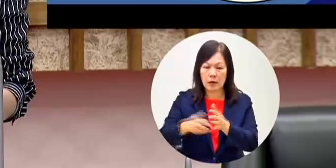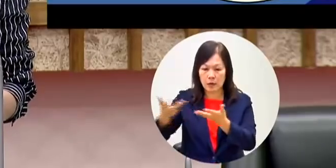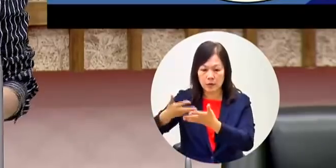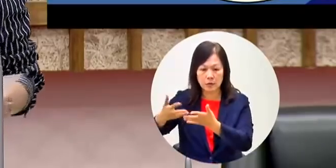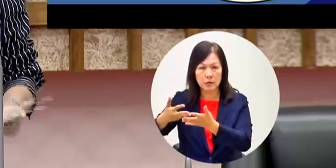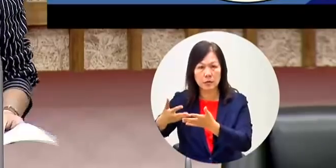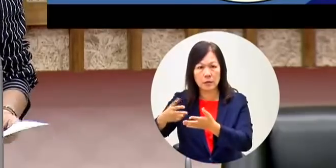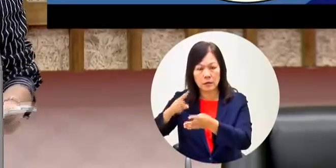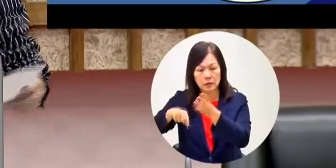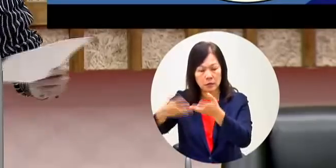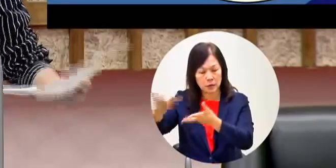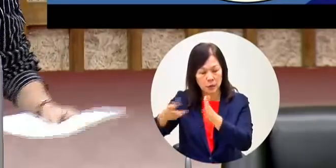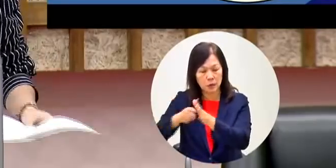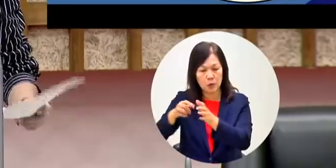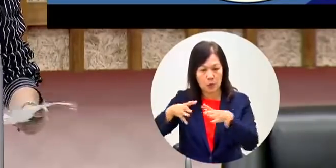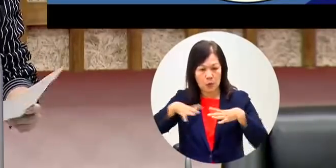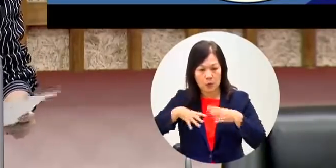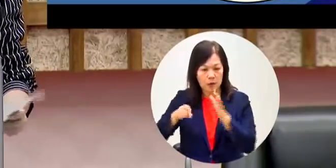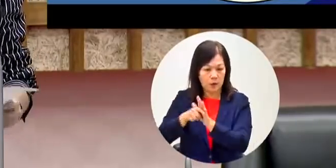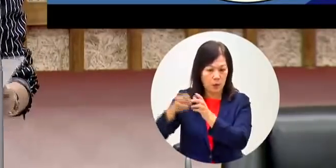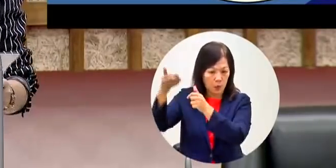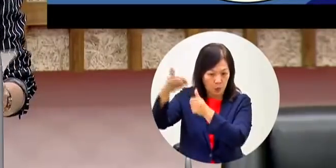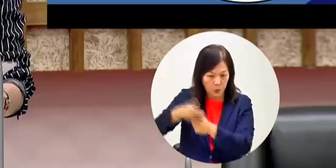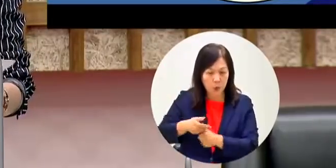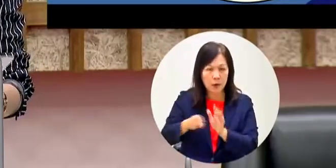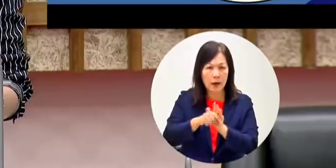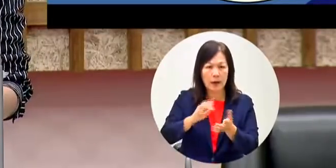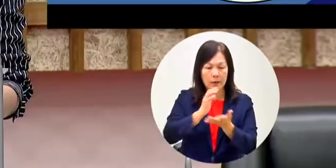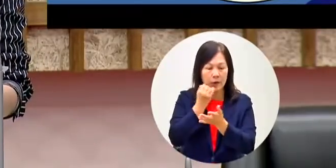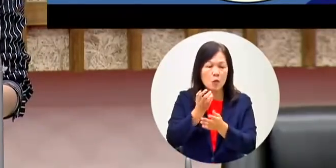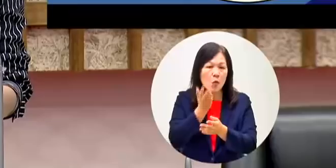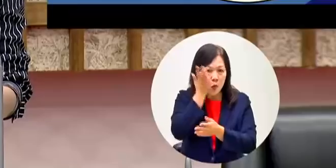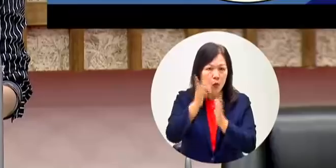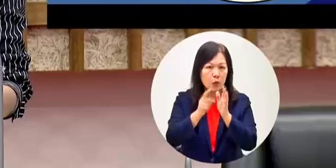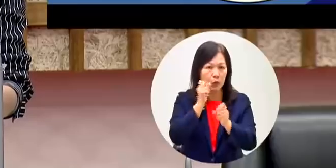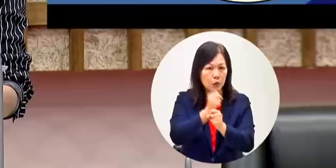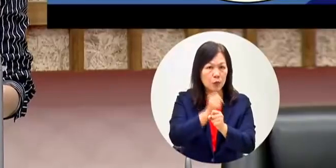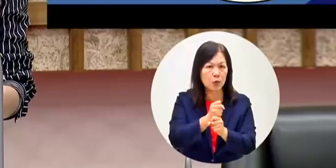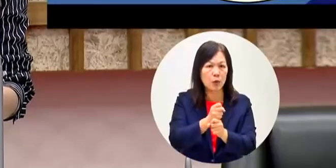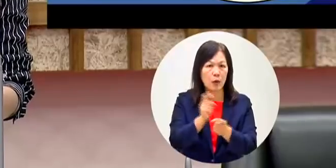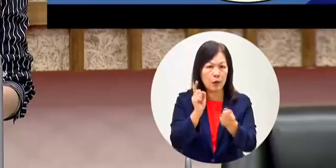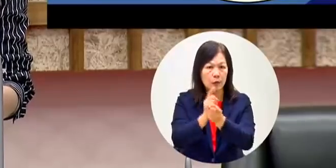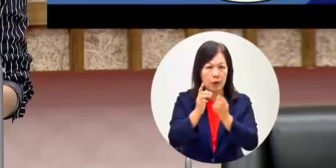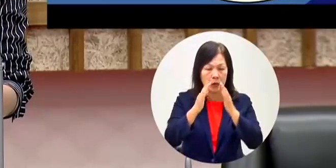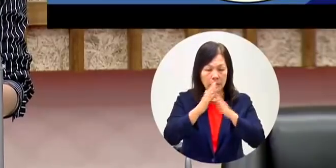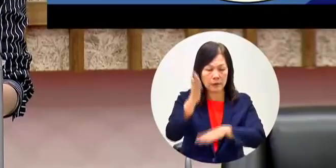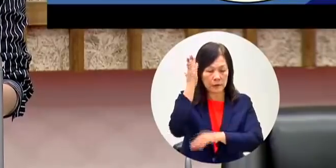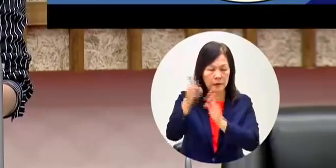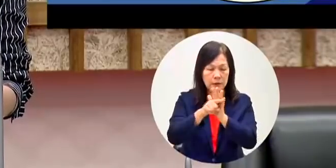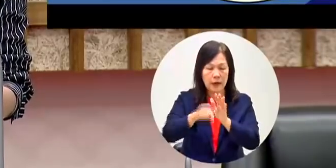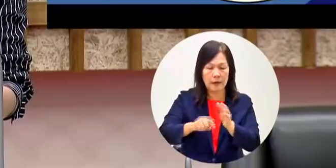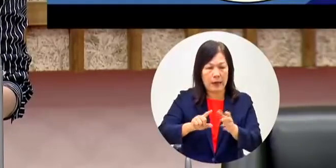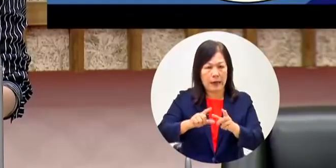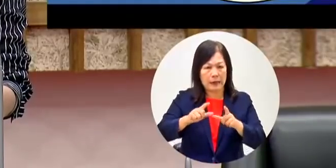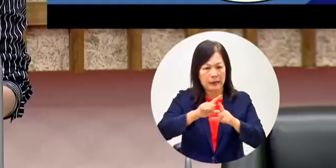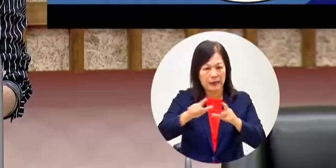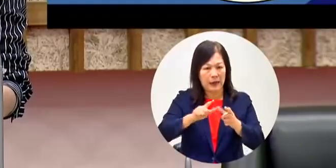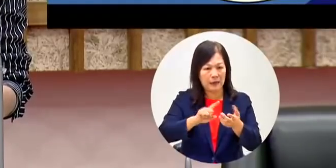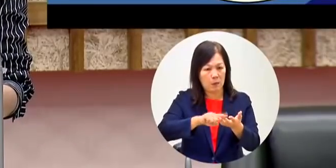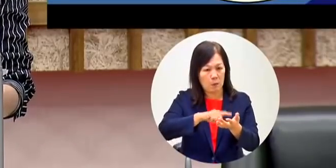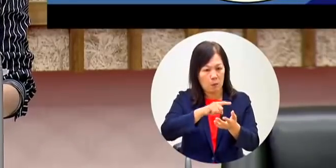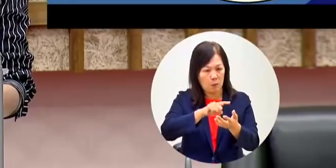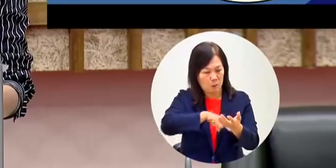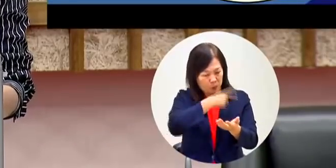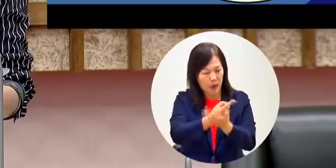够顺利的去运转像高雄市政府这么巨大的一个机器哦。所以呢，本席要特别的提醒